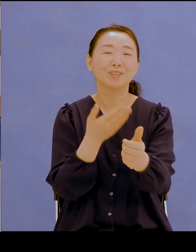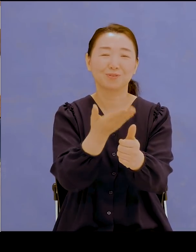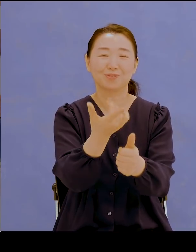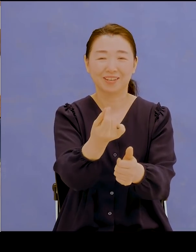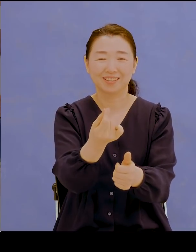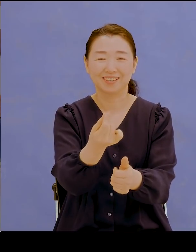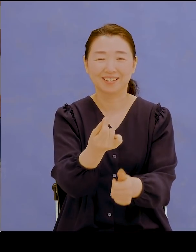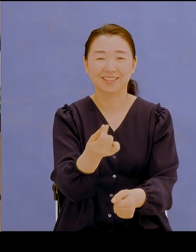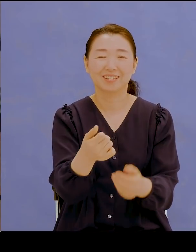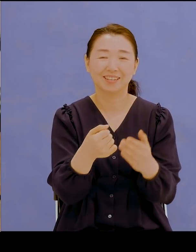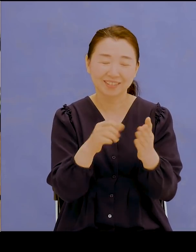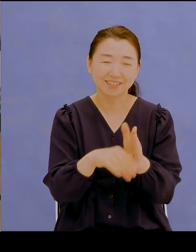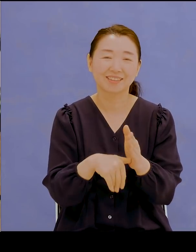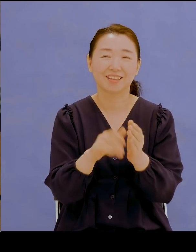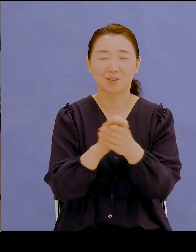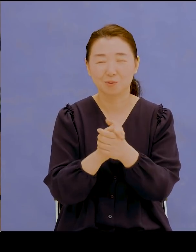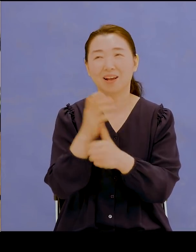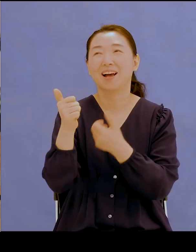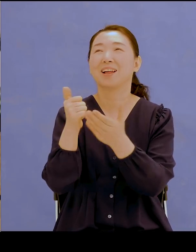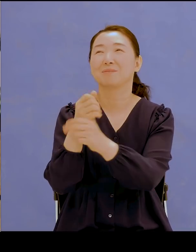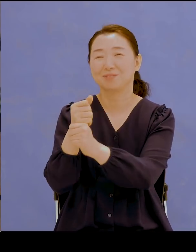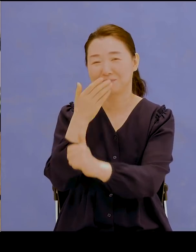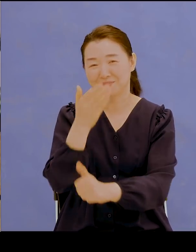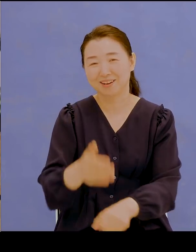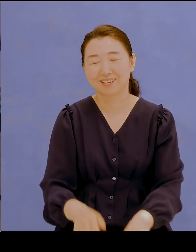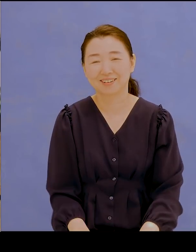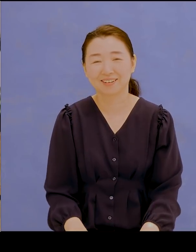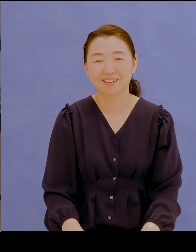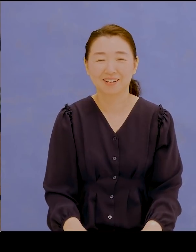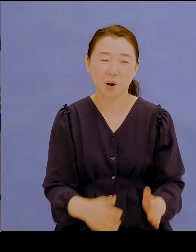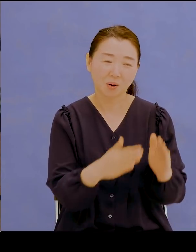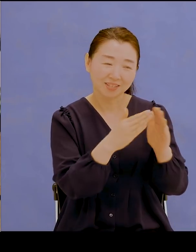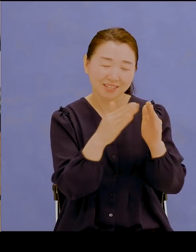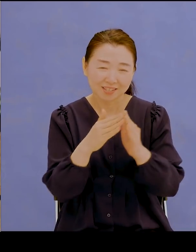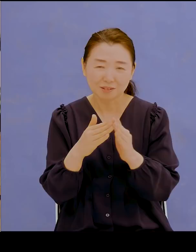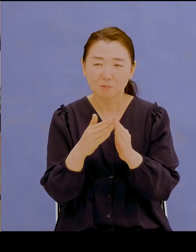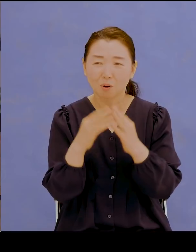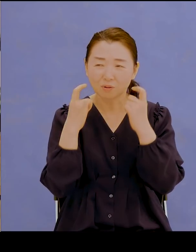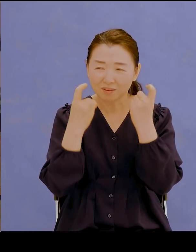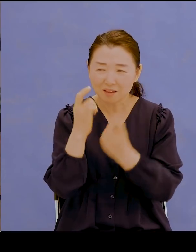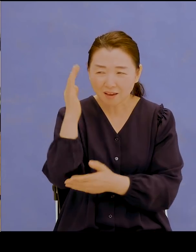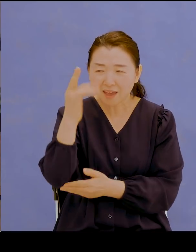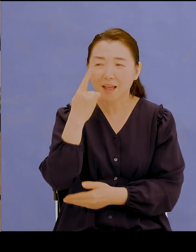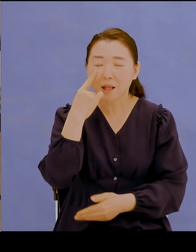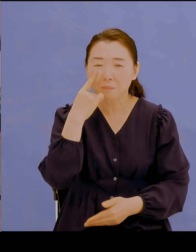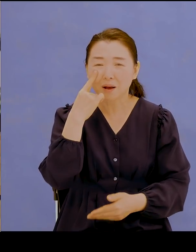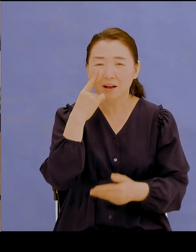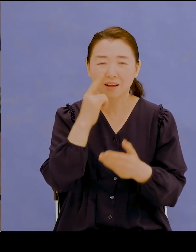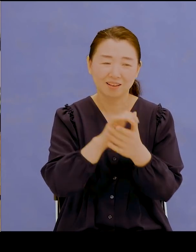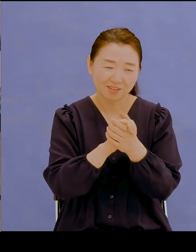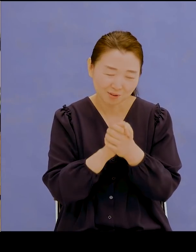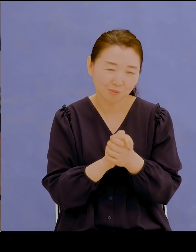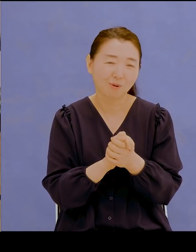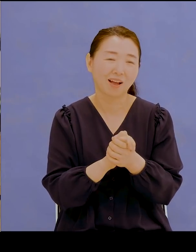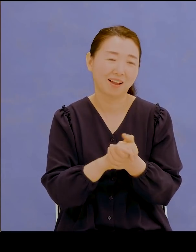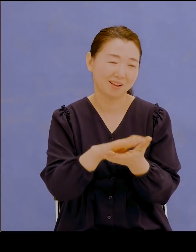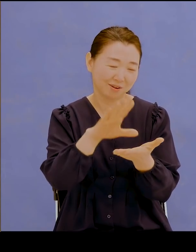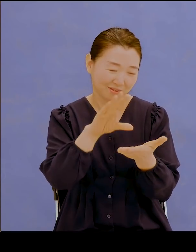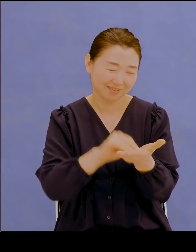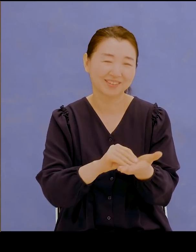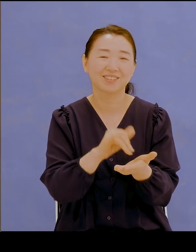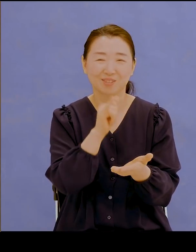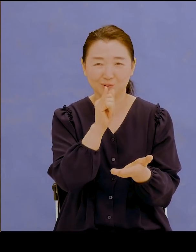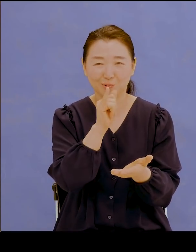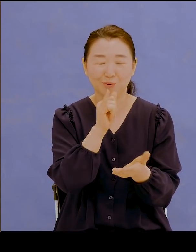거예요. 그래야 기도하고 하나님을 붙잡거든요. 그래서 어느 집안이나 어느 사연을 들어봐도 간증을 들어봐도 기도할 숙제들을 주셨기